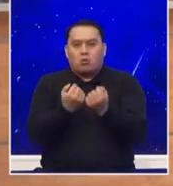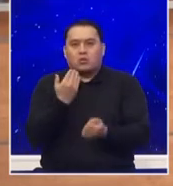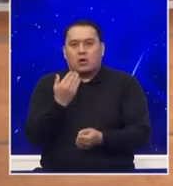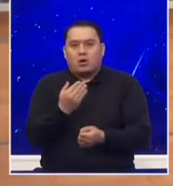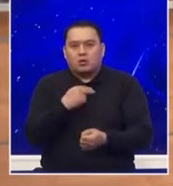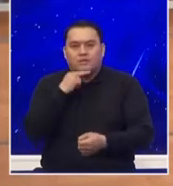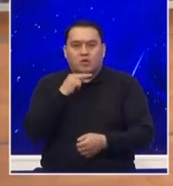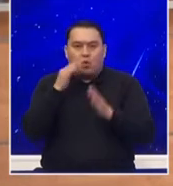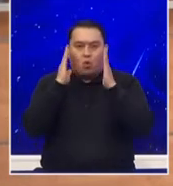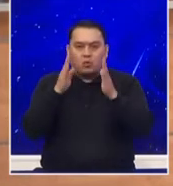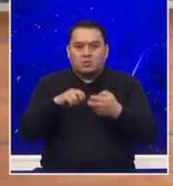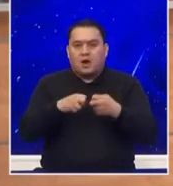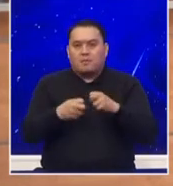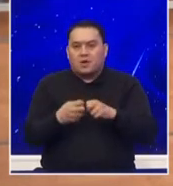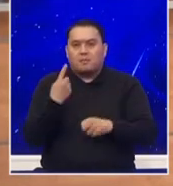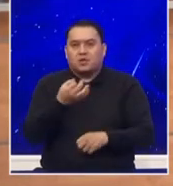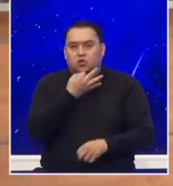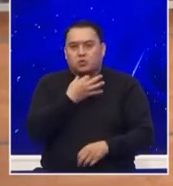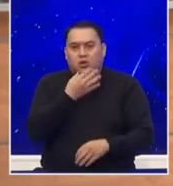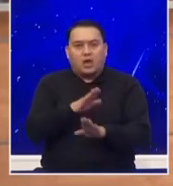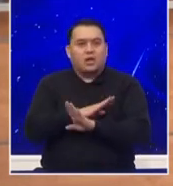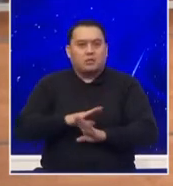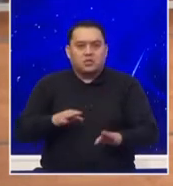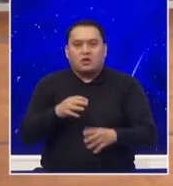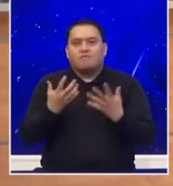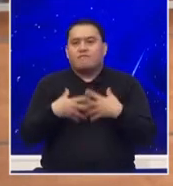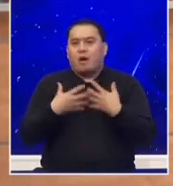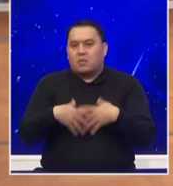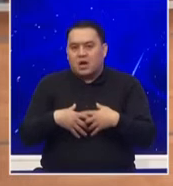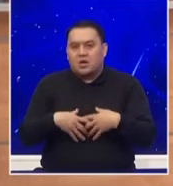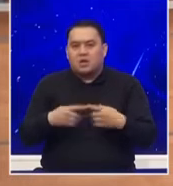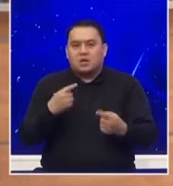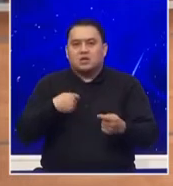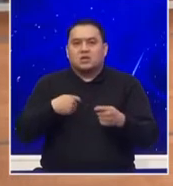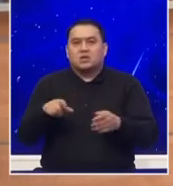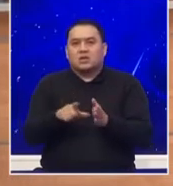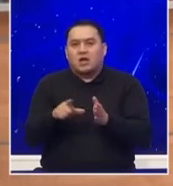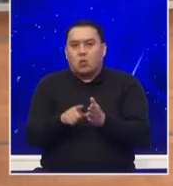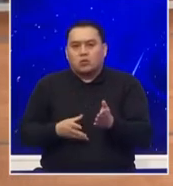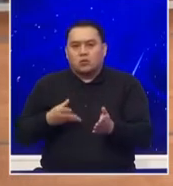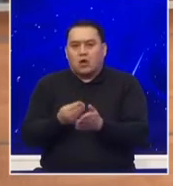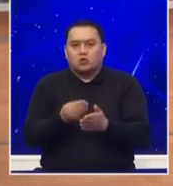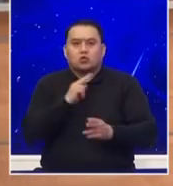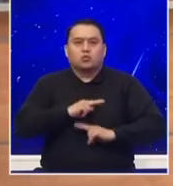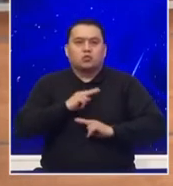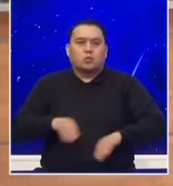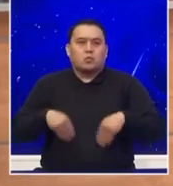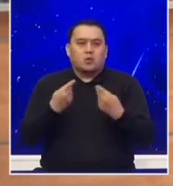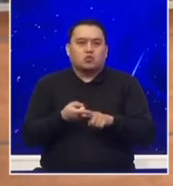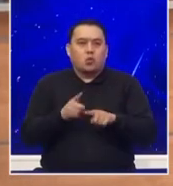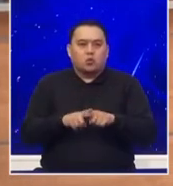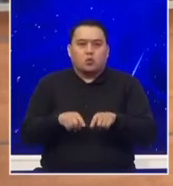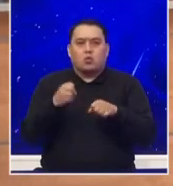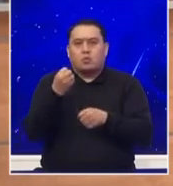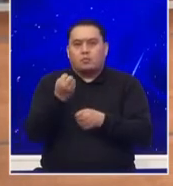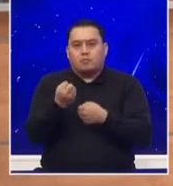қарап отырғанымыз жоқ. Мәселе бір жұмыртқада ғана емес. Құс фабрикалары ірі салық төлеуші, жұмыс беруші. Сондықтан бұл